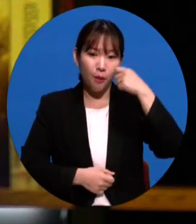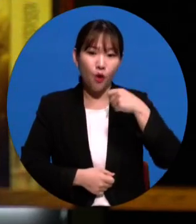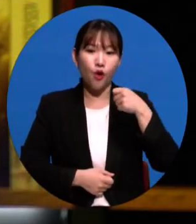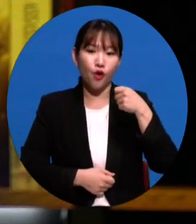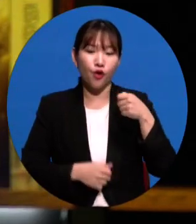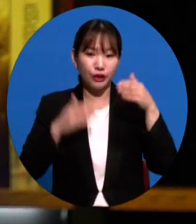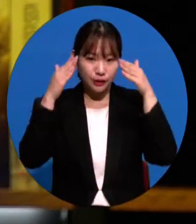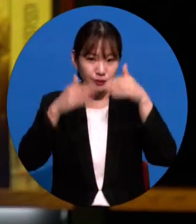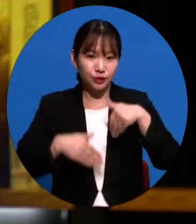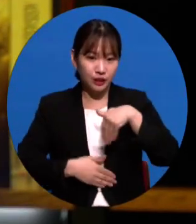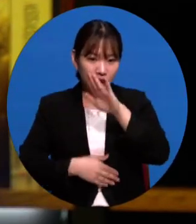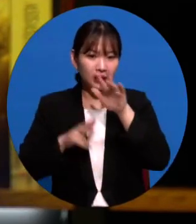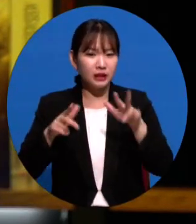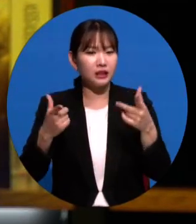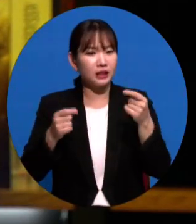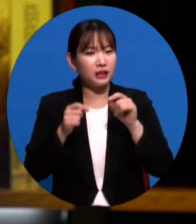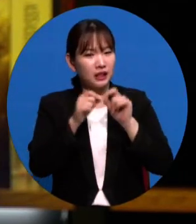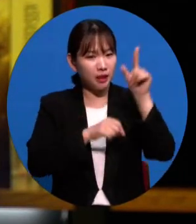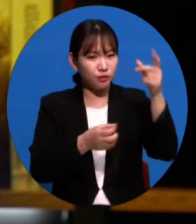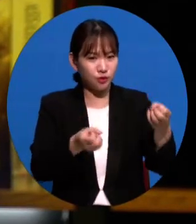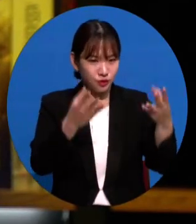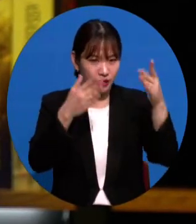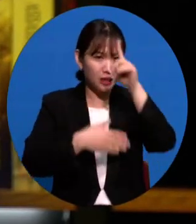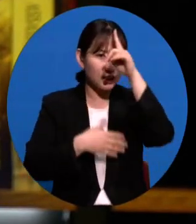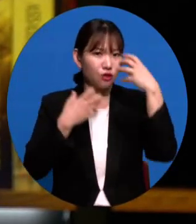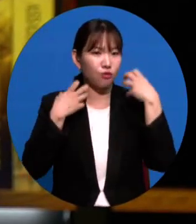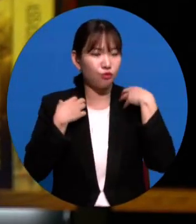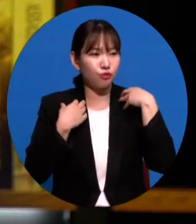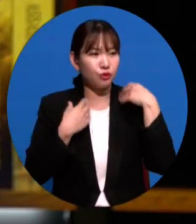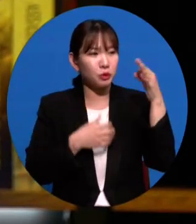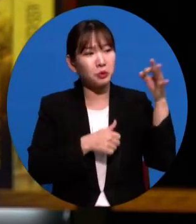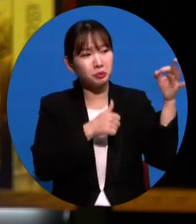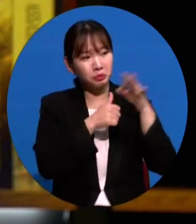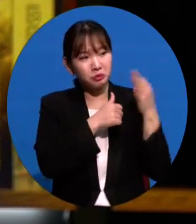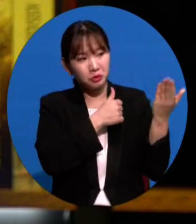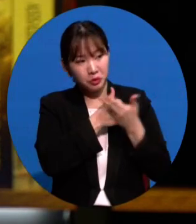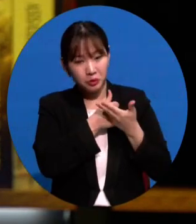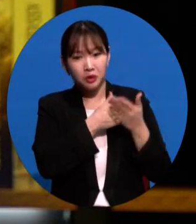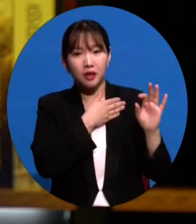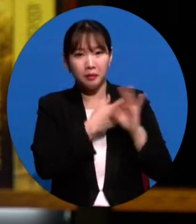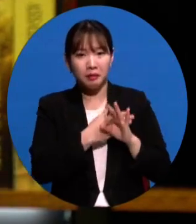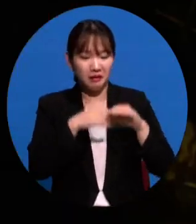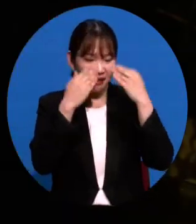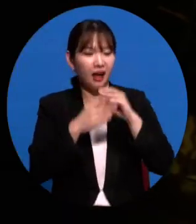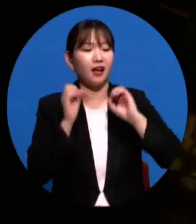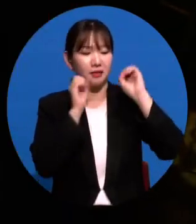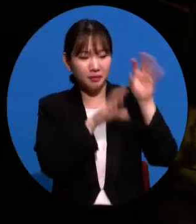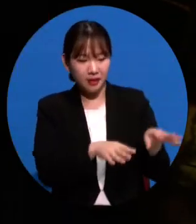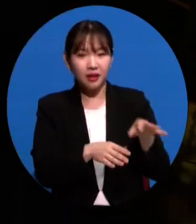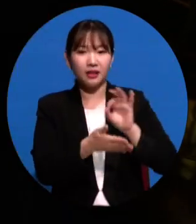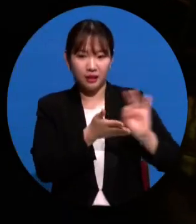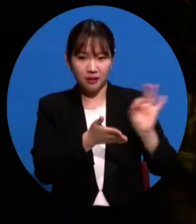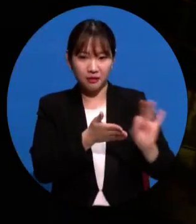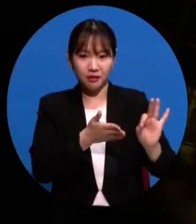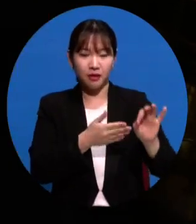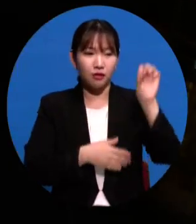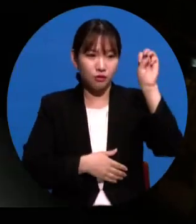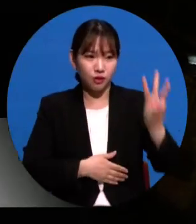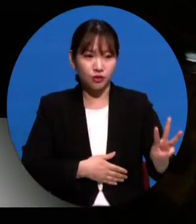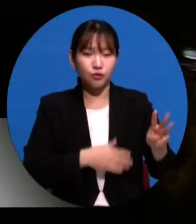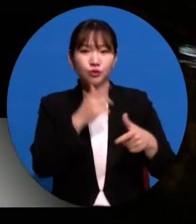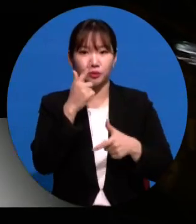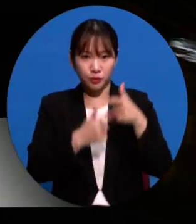나가야지 지금과 같은 대개 축제들은 안 돼요. 정부에서 네. 지금 돈 주면은 그거를 다 퍼부어가지고. 광주와